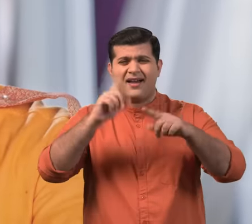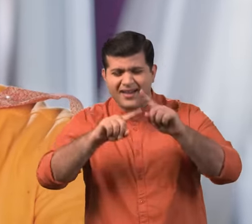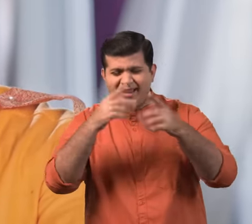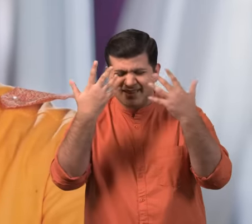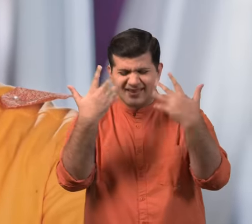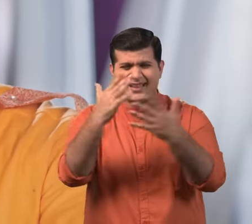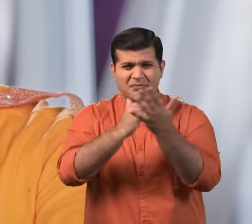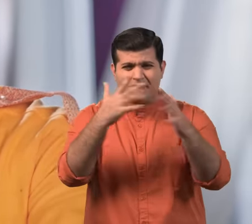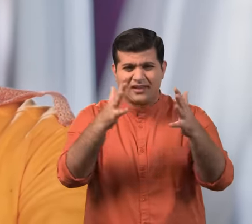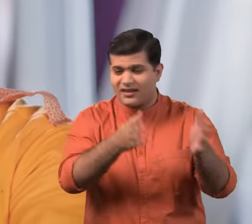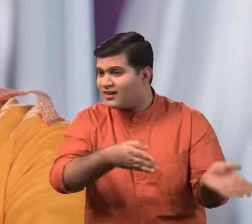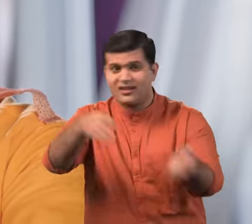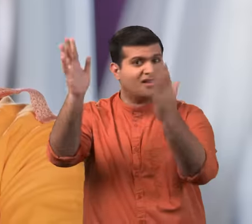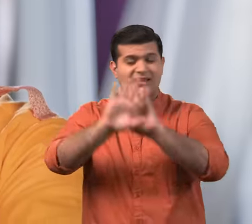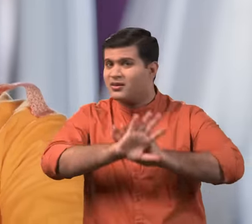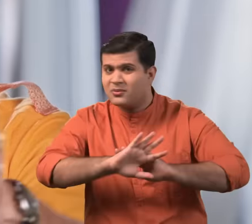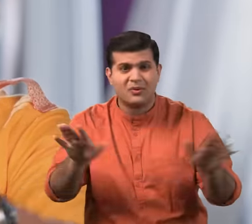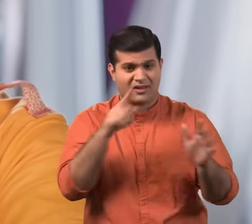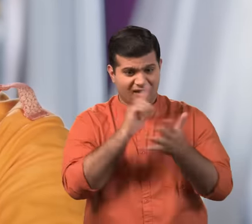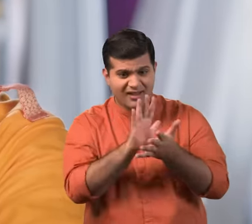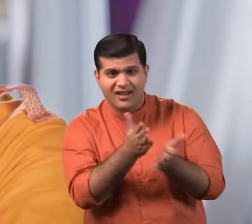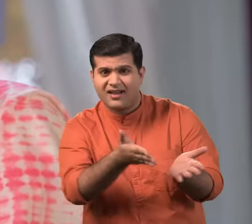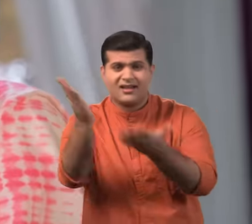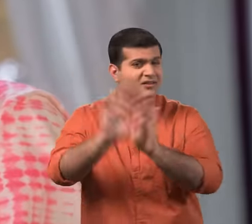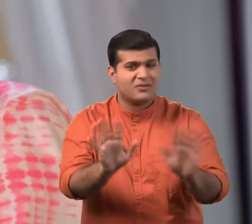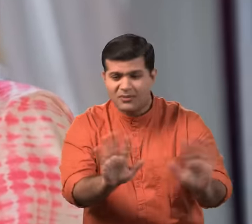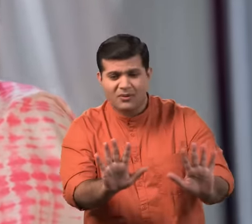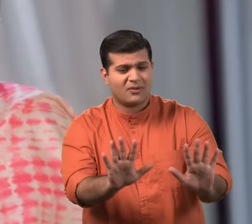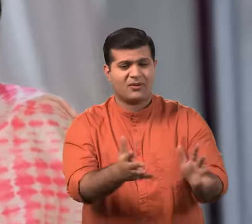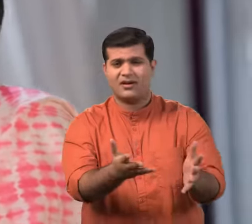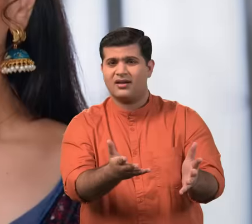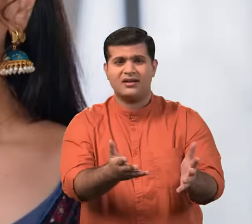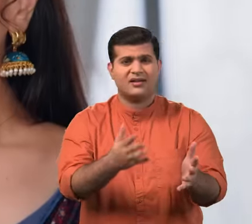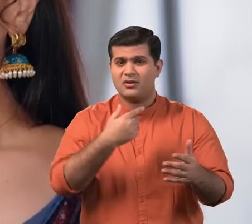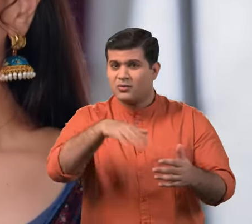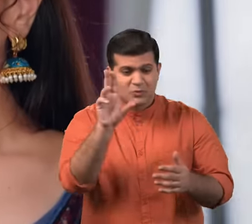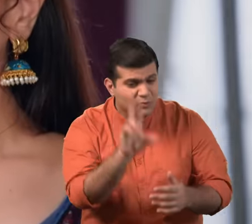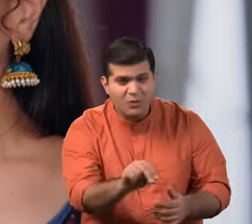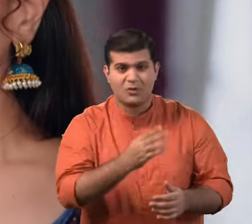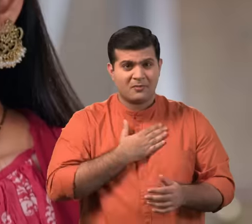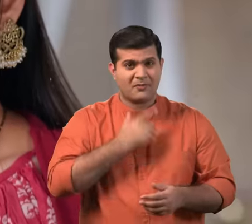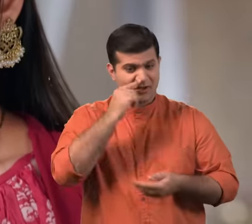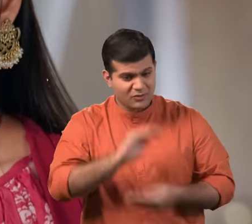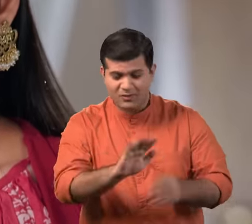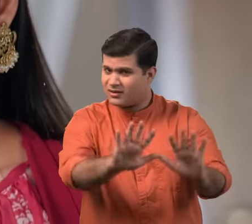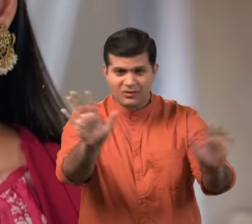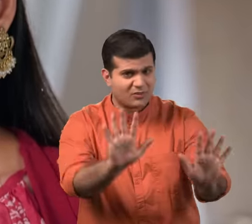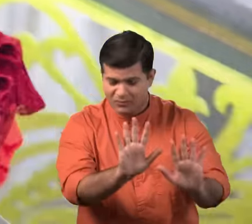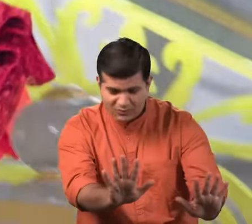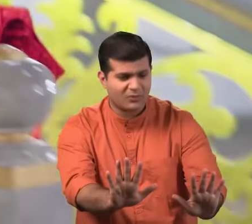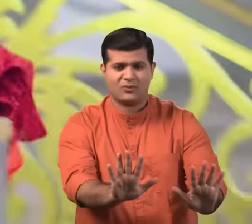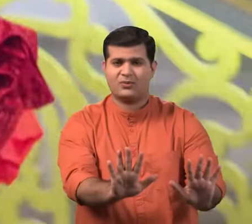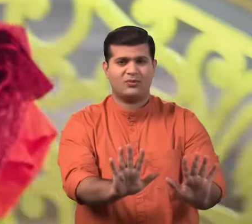शादी संगीत पंगीत जो भी प्रोग्राम होते हैं ये किन्नों के लिए नहीं होता। बिल्कुल नहीं जाएगी, है मैं ही अपनी ही नहीं